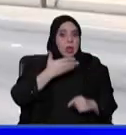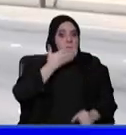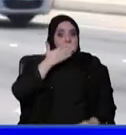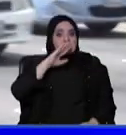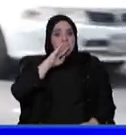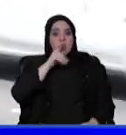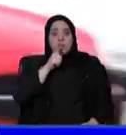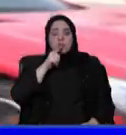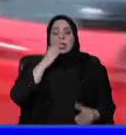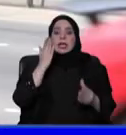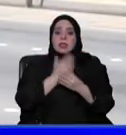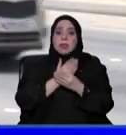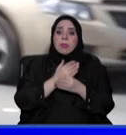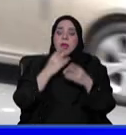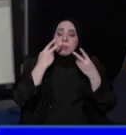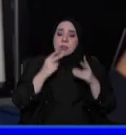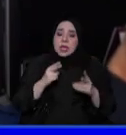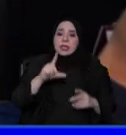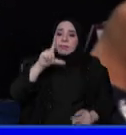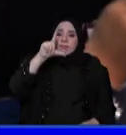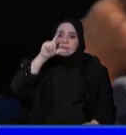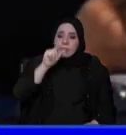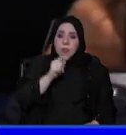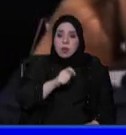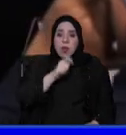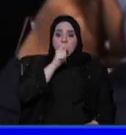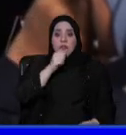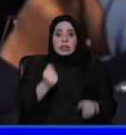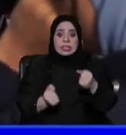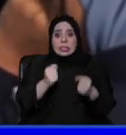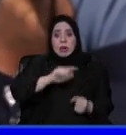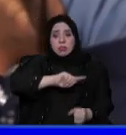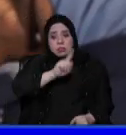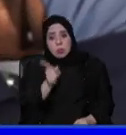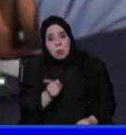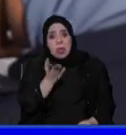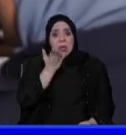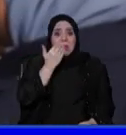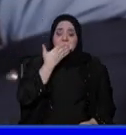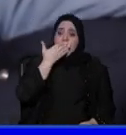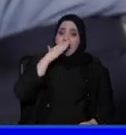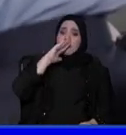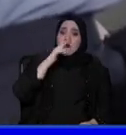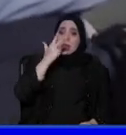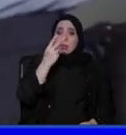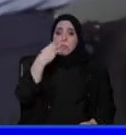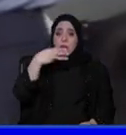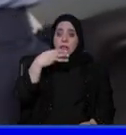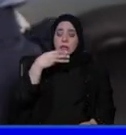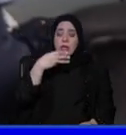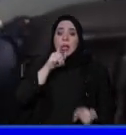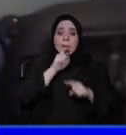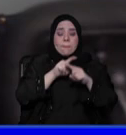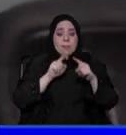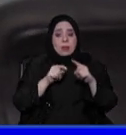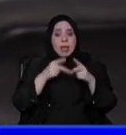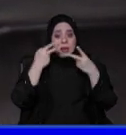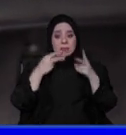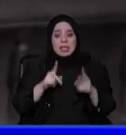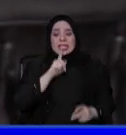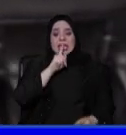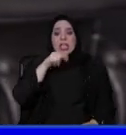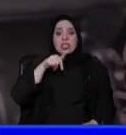العام من ضمنها انخفاض مخالفات سرعه بنسبه بلغت 38% منذ بدايه